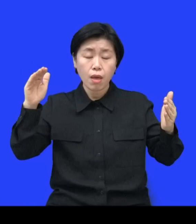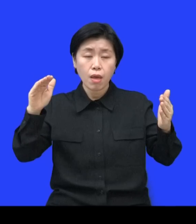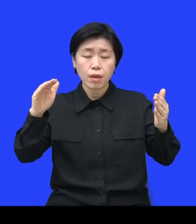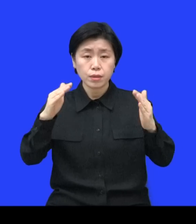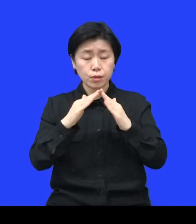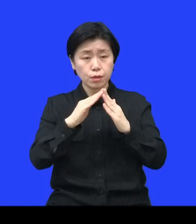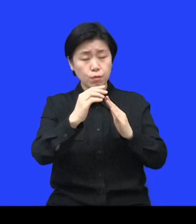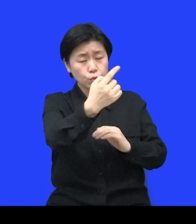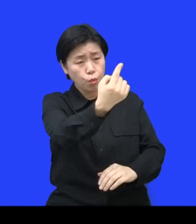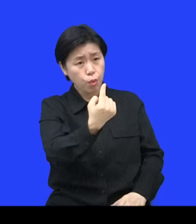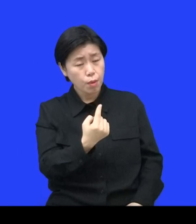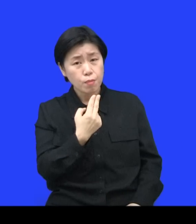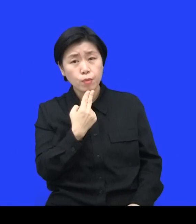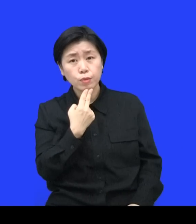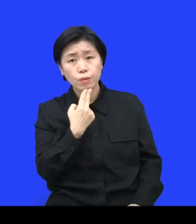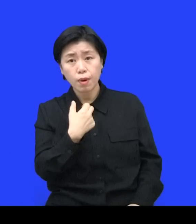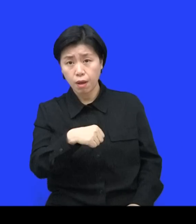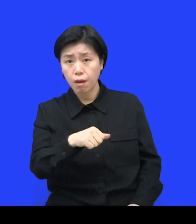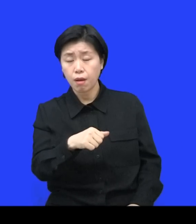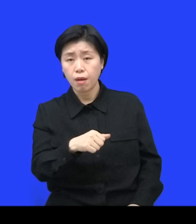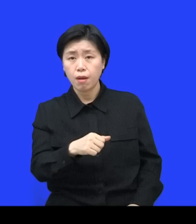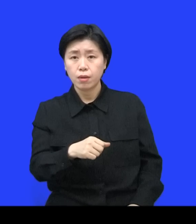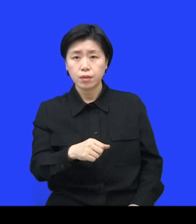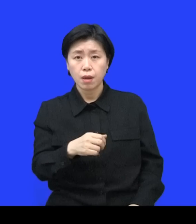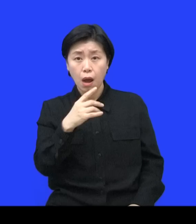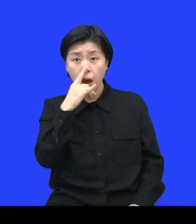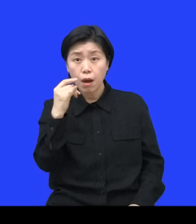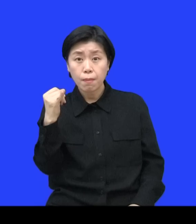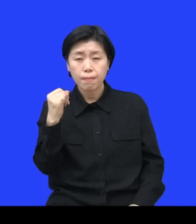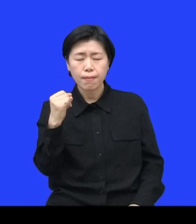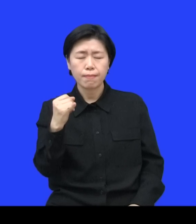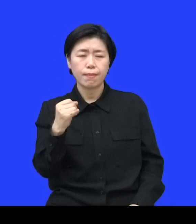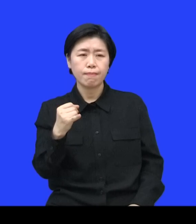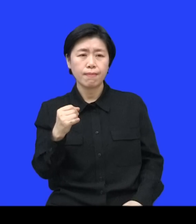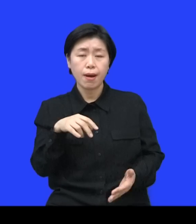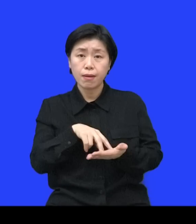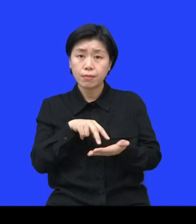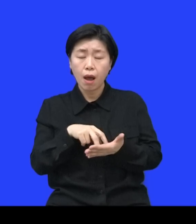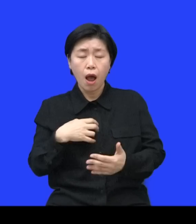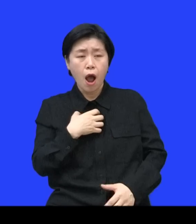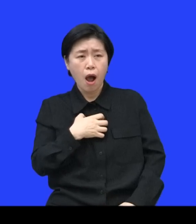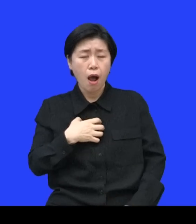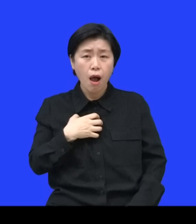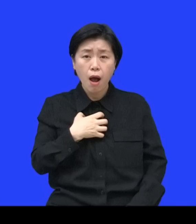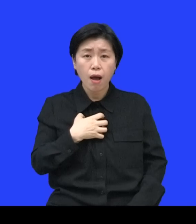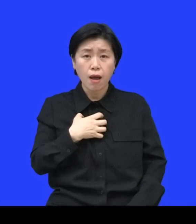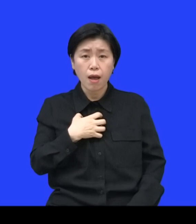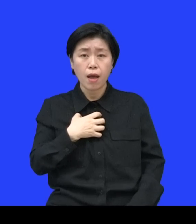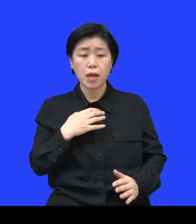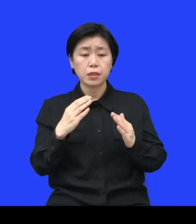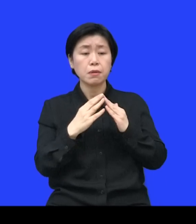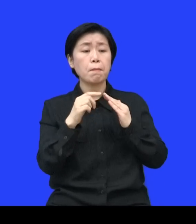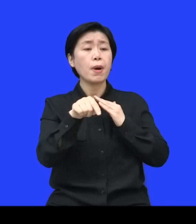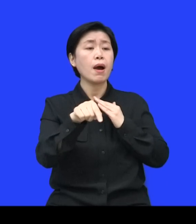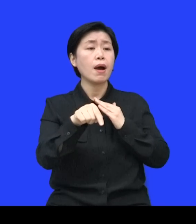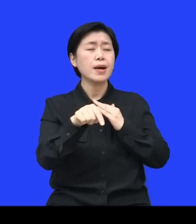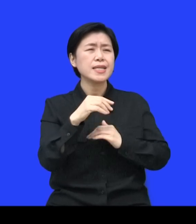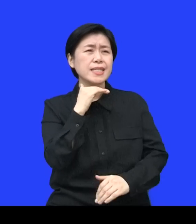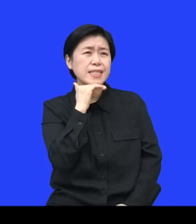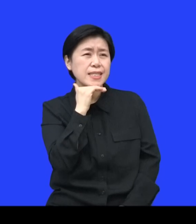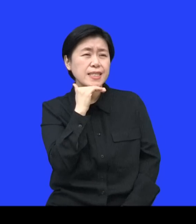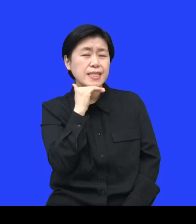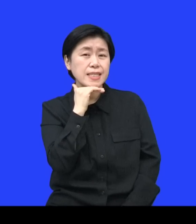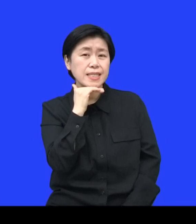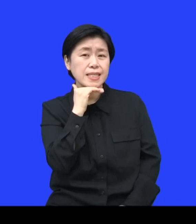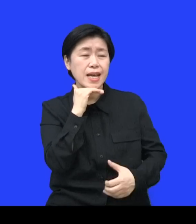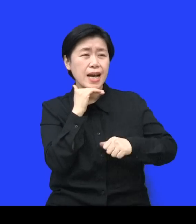오는 거야. 분명히 자전거를 타고 간 애가. 너무 폭설이 와서 차도 안 다니고 막 그러는데 너무 걱정이 되니까 이렇게 집 밖에 나와